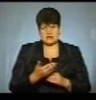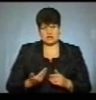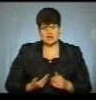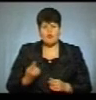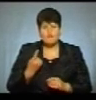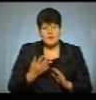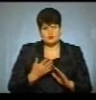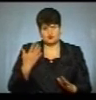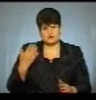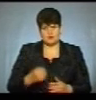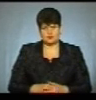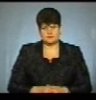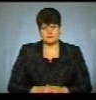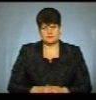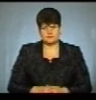першу чергу.